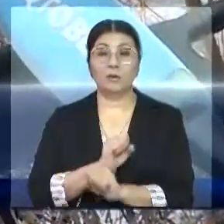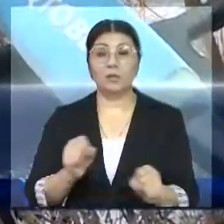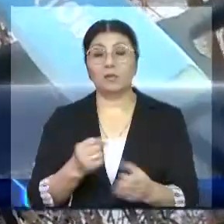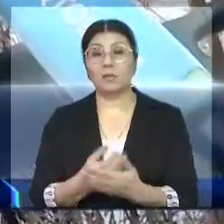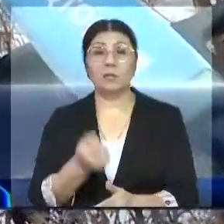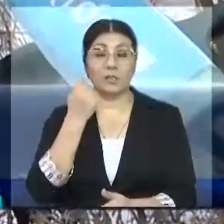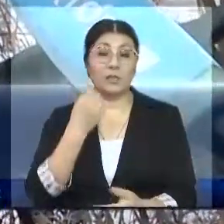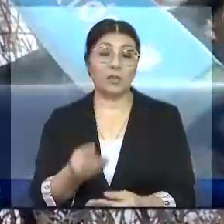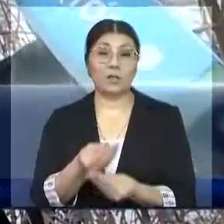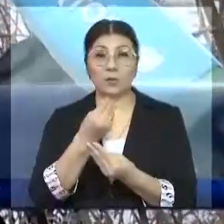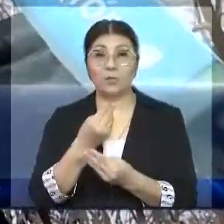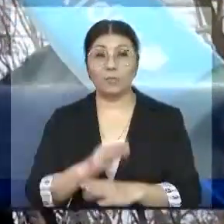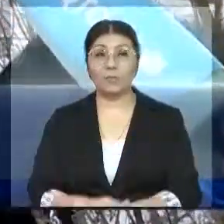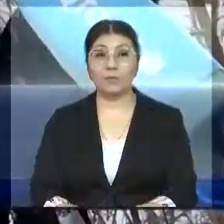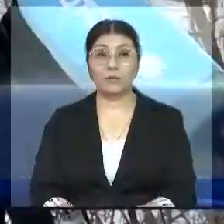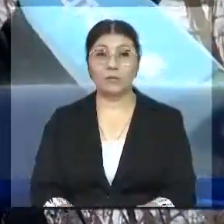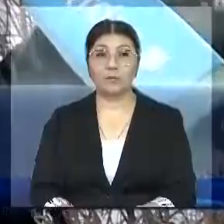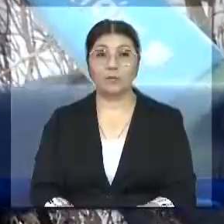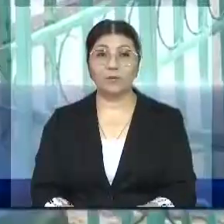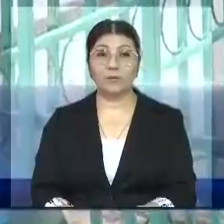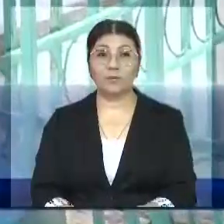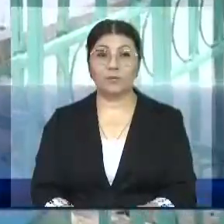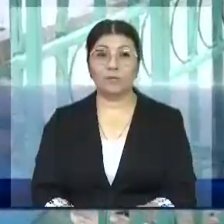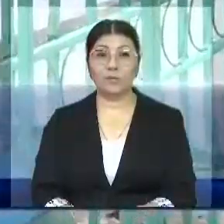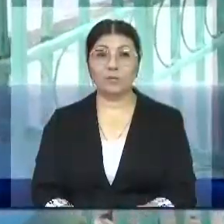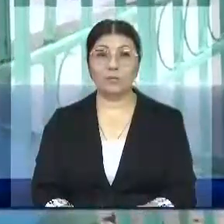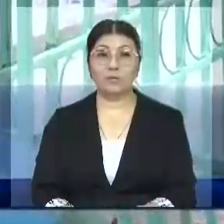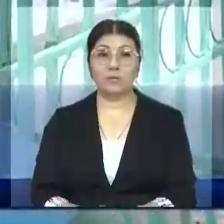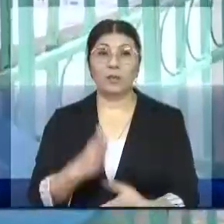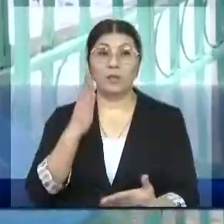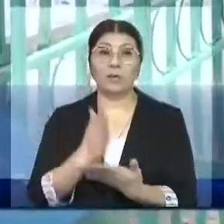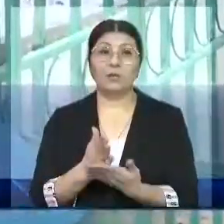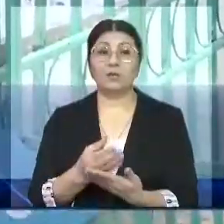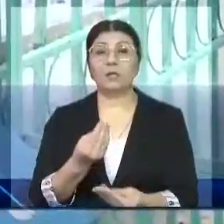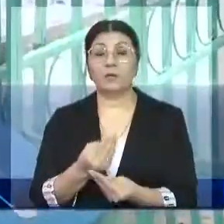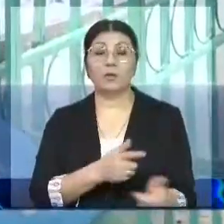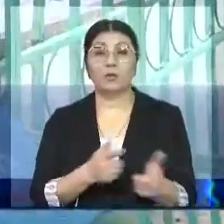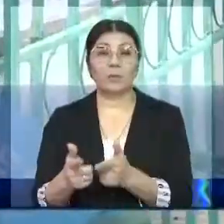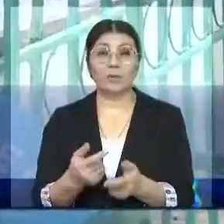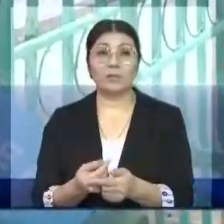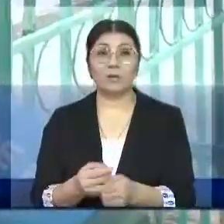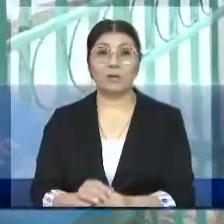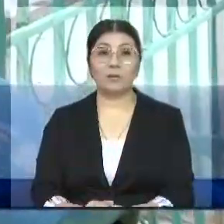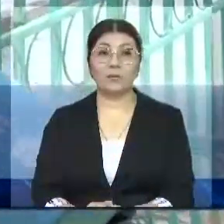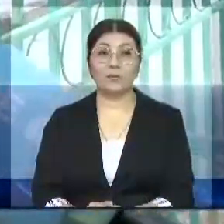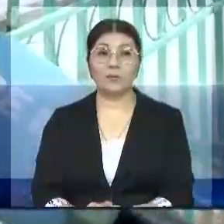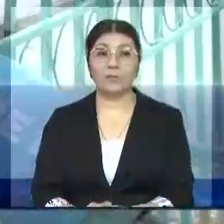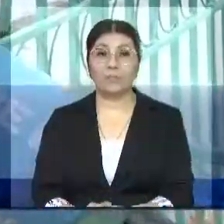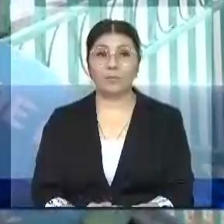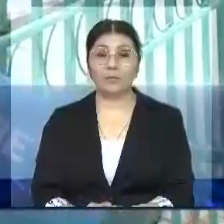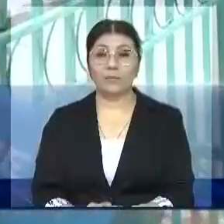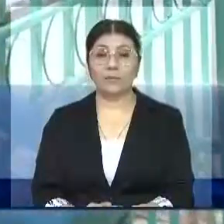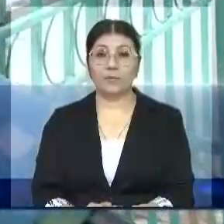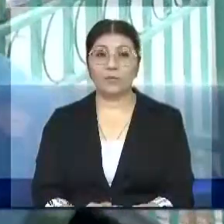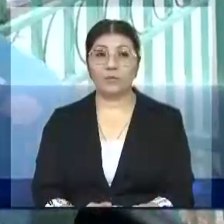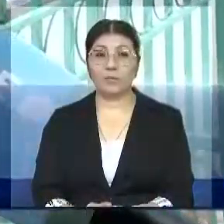старые состава еды. Лучше их выбросить. Есть традиционные блюда, которые мы готовим. Их и будем готовить.